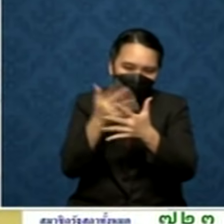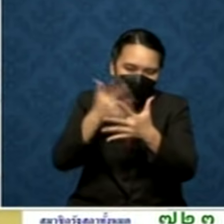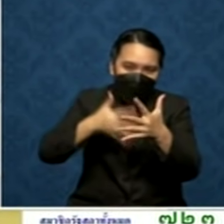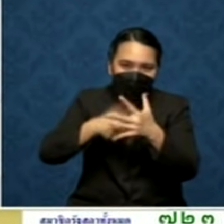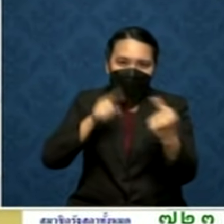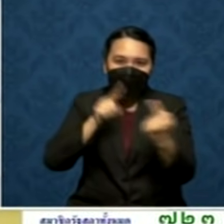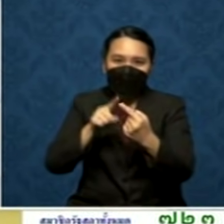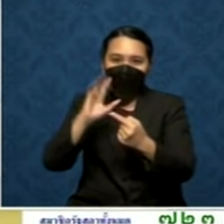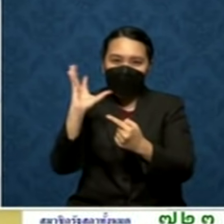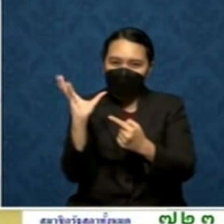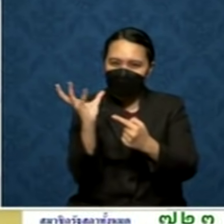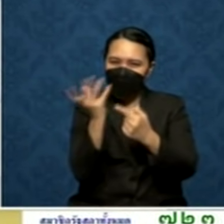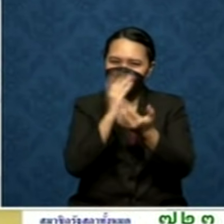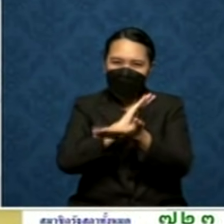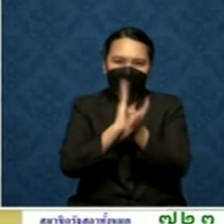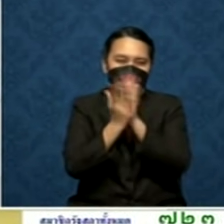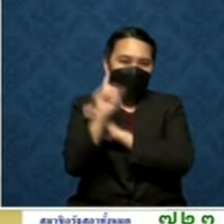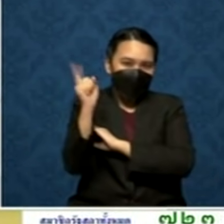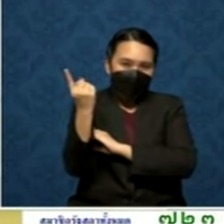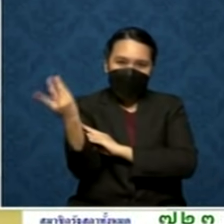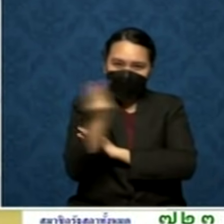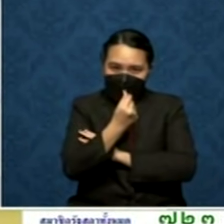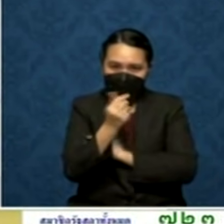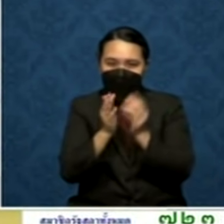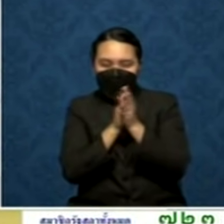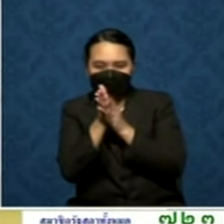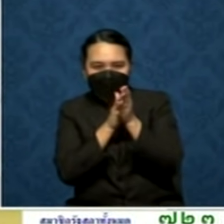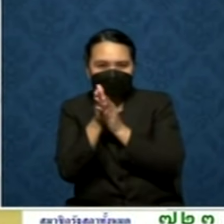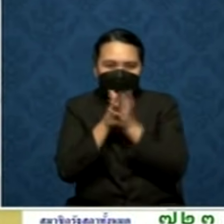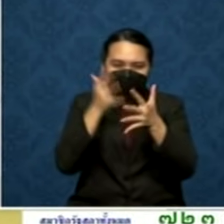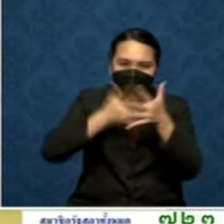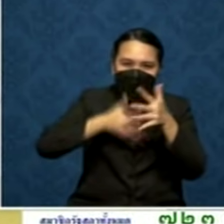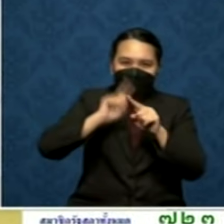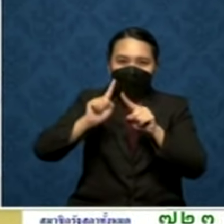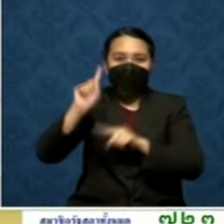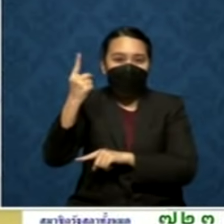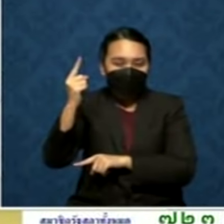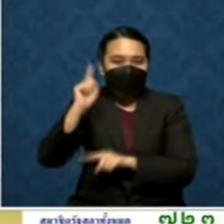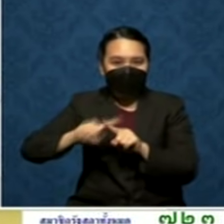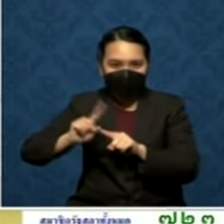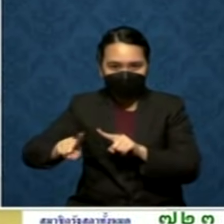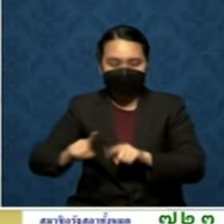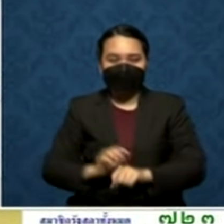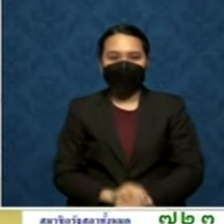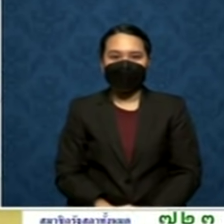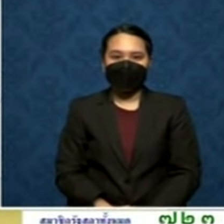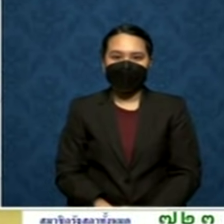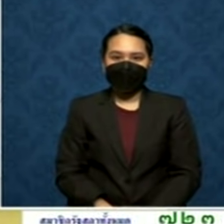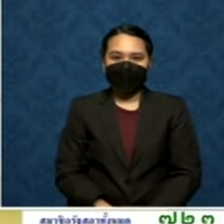เปลี่ยนแปลงอย่างรุนแรงในโลกที่เต็มไปด้วยความท้าทายแบบใหม่ๆอย่างที่พวกเราไม่เคยเจอกันมาก่อนอ่ะ